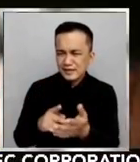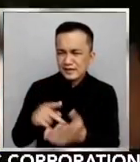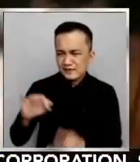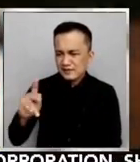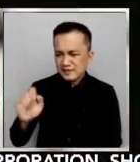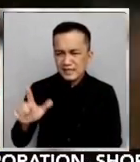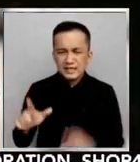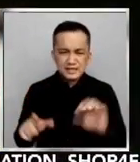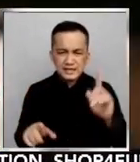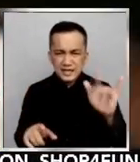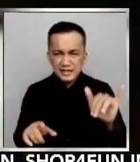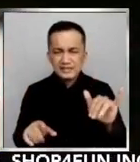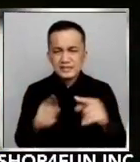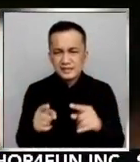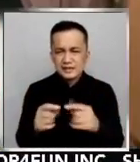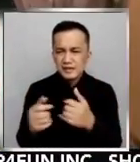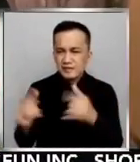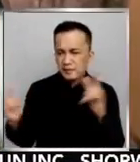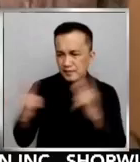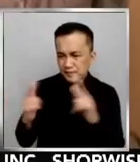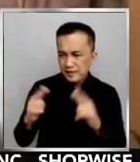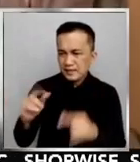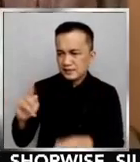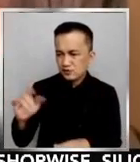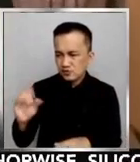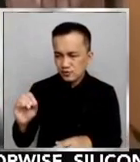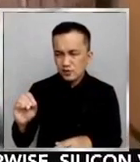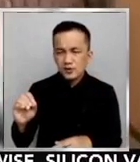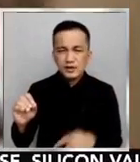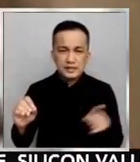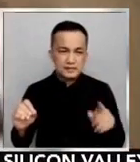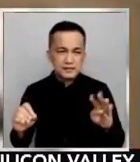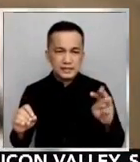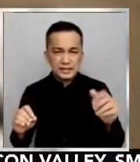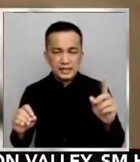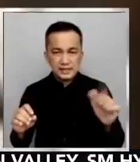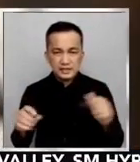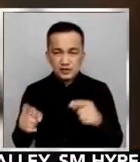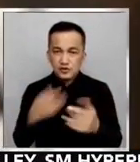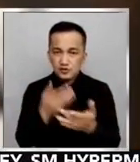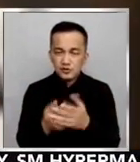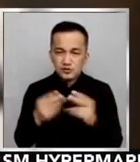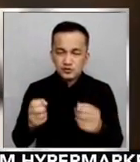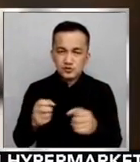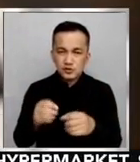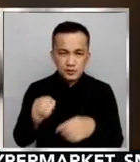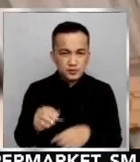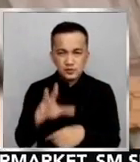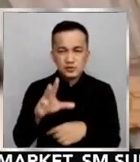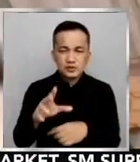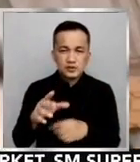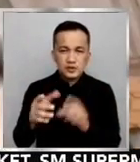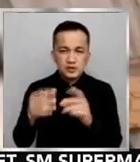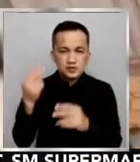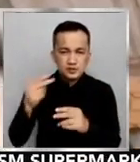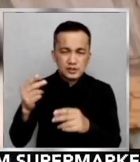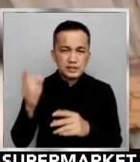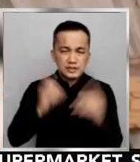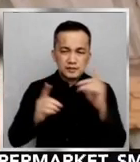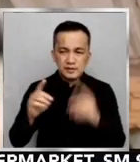pagmamahala ni Crisostomo Ibarra at Maria Clara. Good news dahil ang full episodes ng hit Kapuso historical drama na Maria Clara at